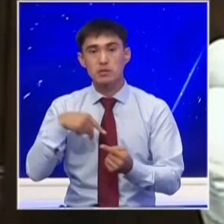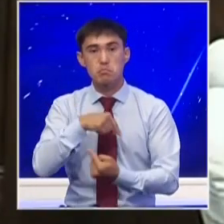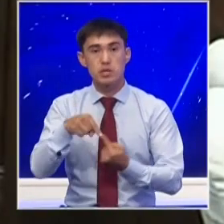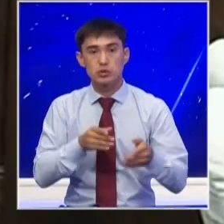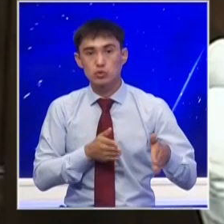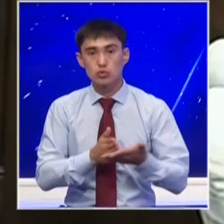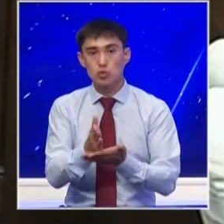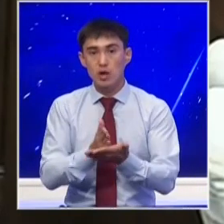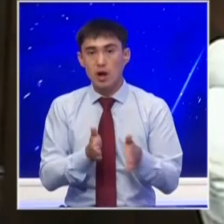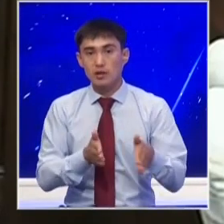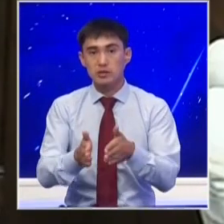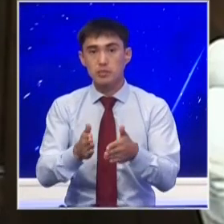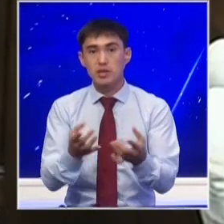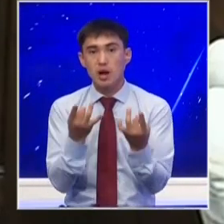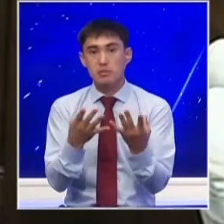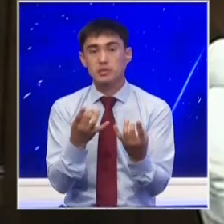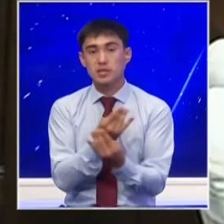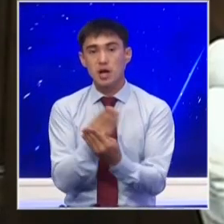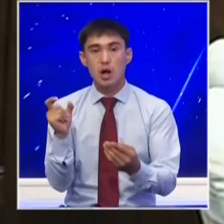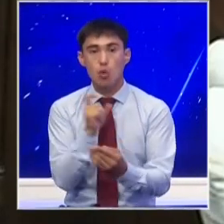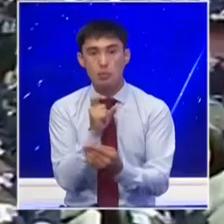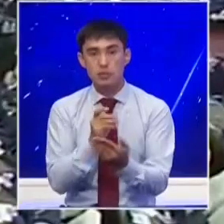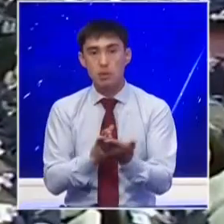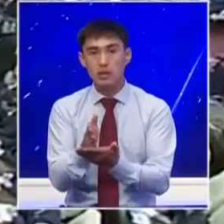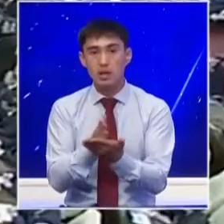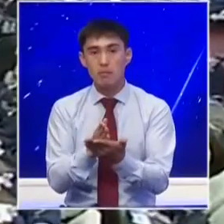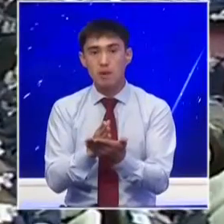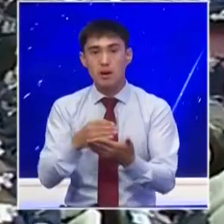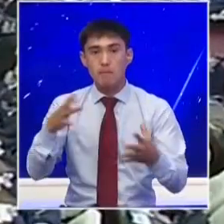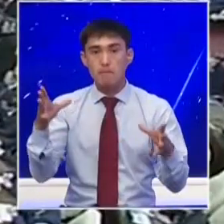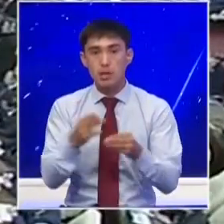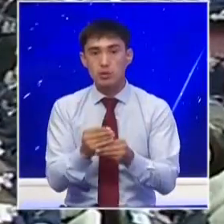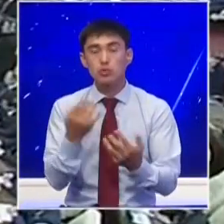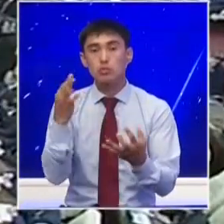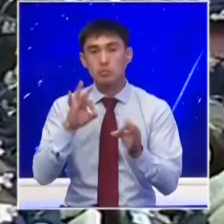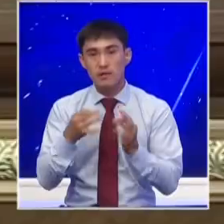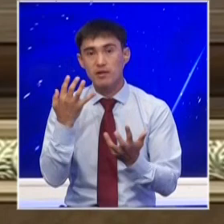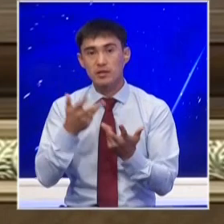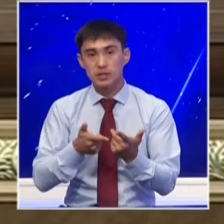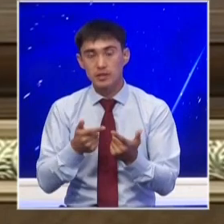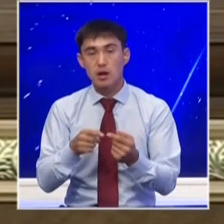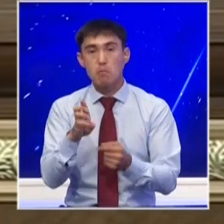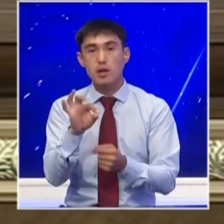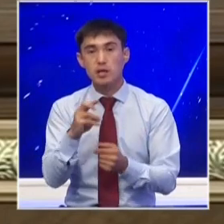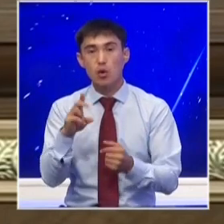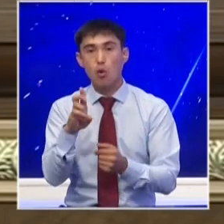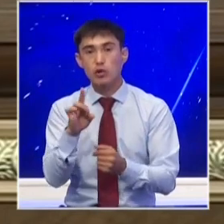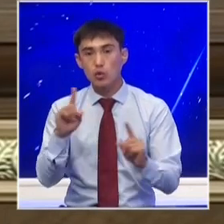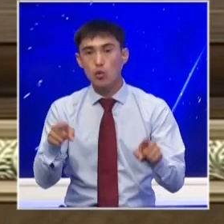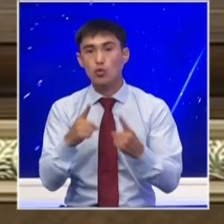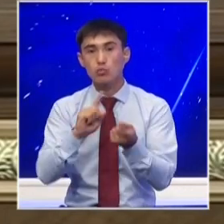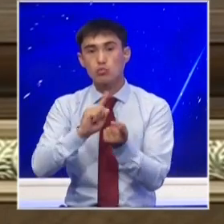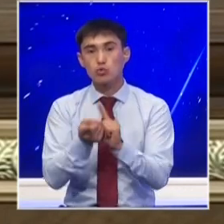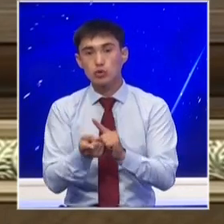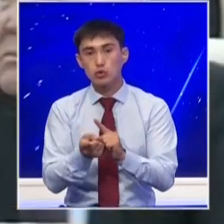бизнестің жол картасы мен қарапайым заттар экономикасы бағдарламаларын біріктіру жөн санайды. Бәйтерек холдингінің құрылымын